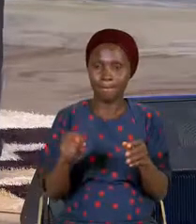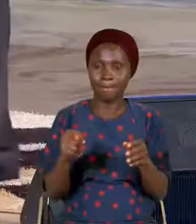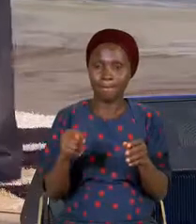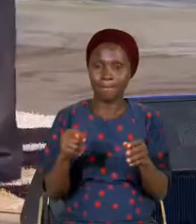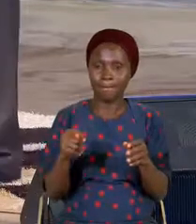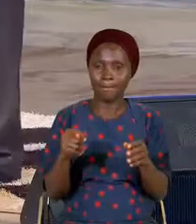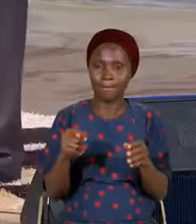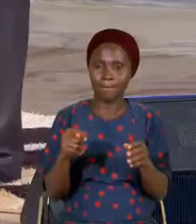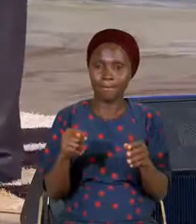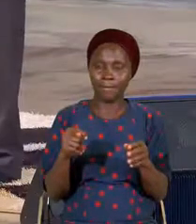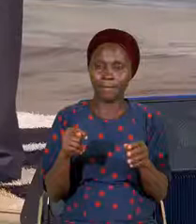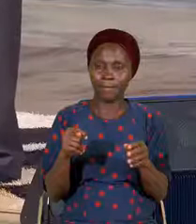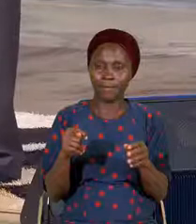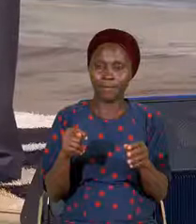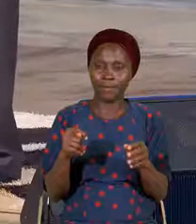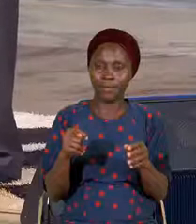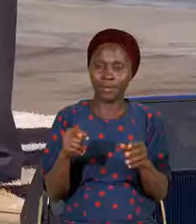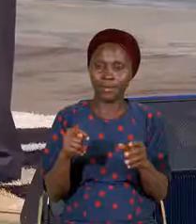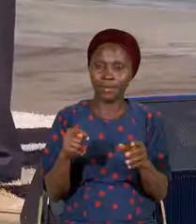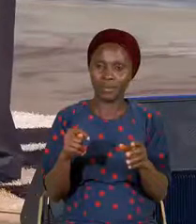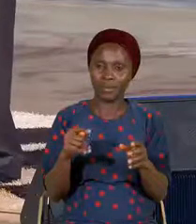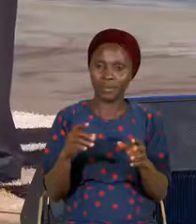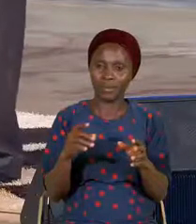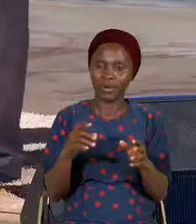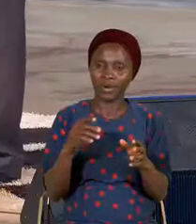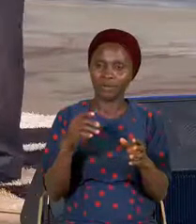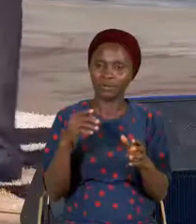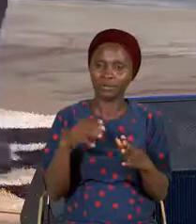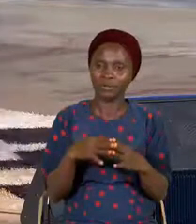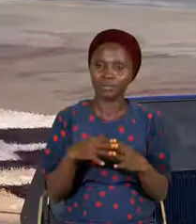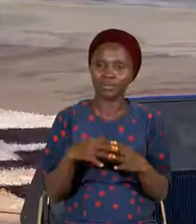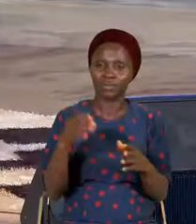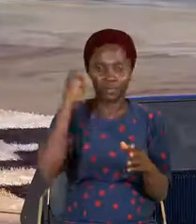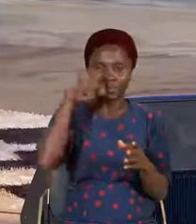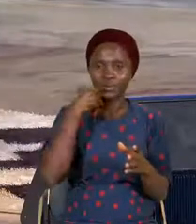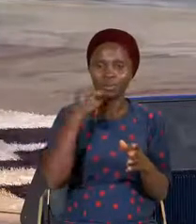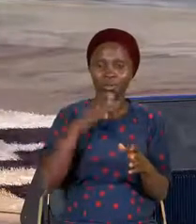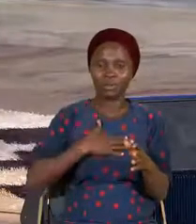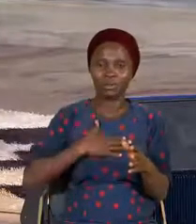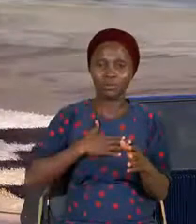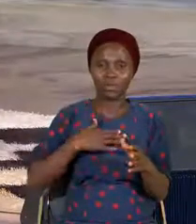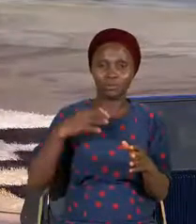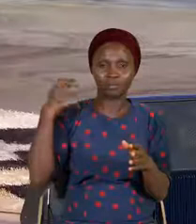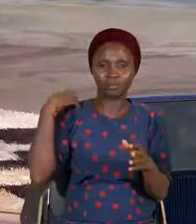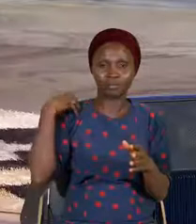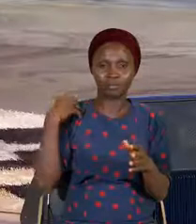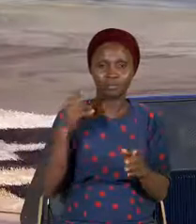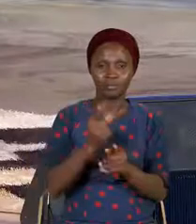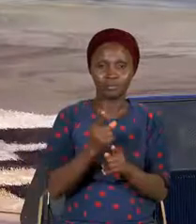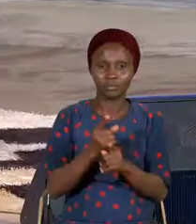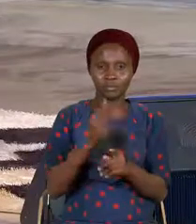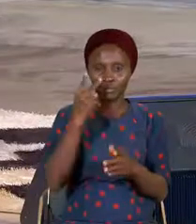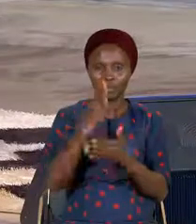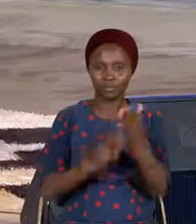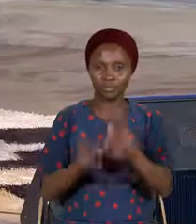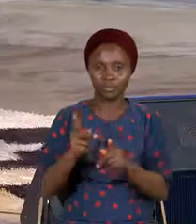de Géasi? Géasi a poursuivi Naaman. Il a dit, « Ah, mon maître vient